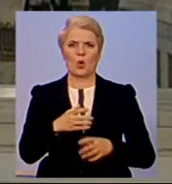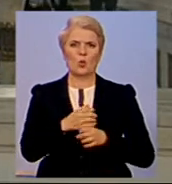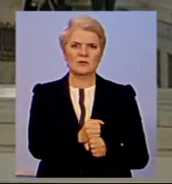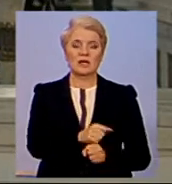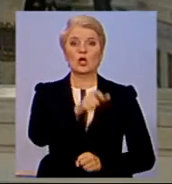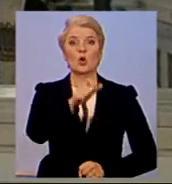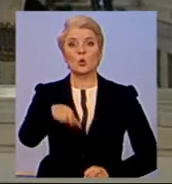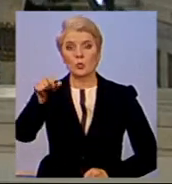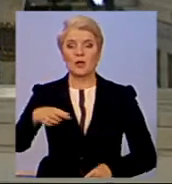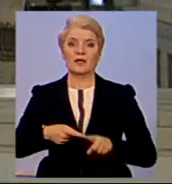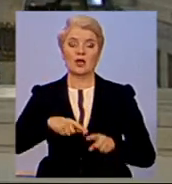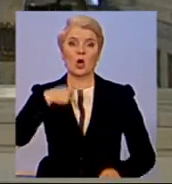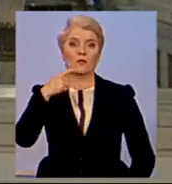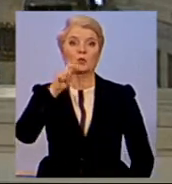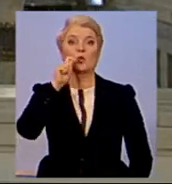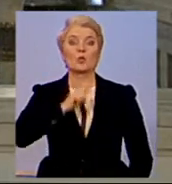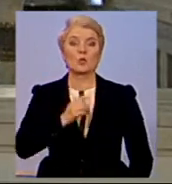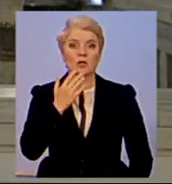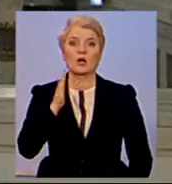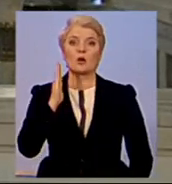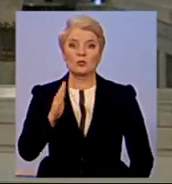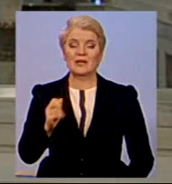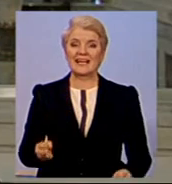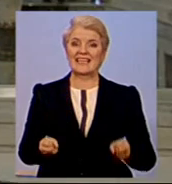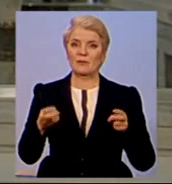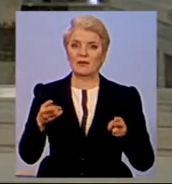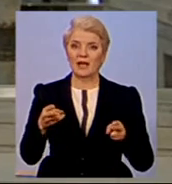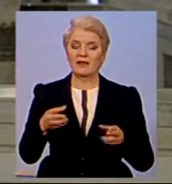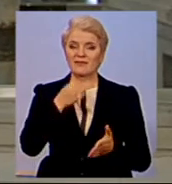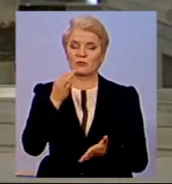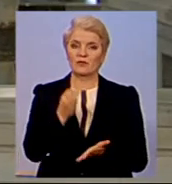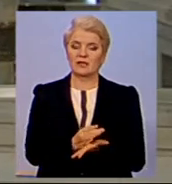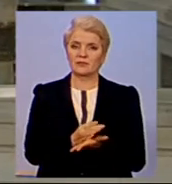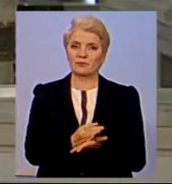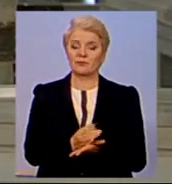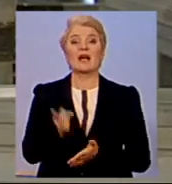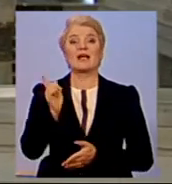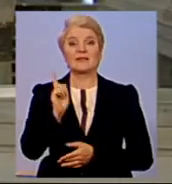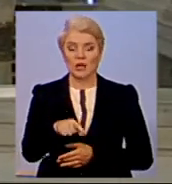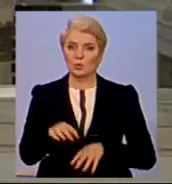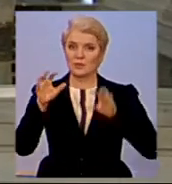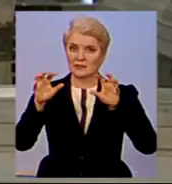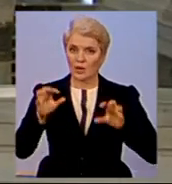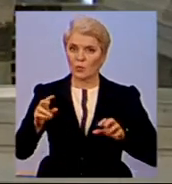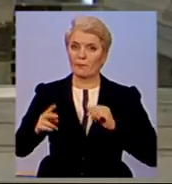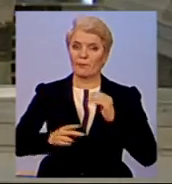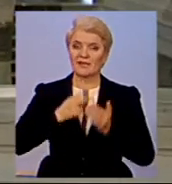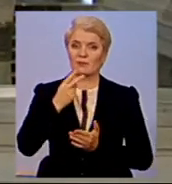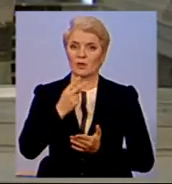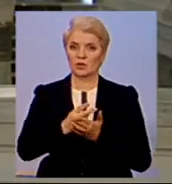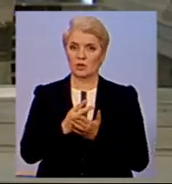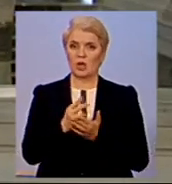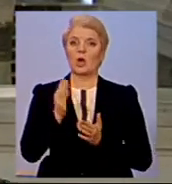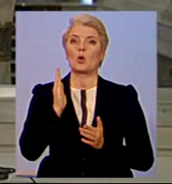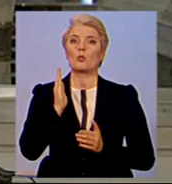людей, які говорять українською, буде за це кримінальна відповідальність. Також законом, серед іншого, передбачається те, що буде